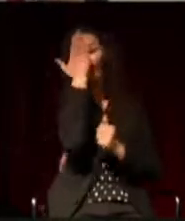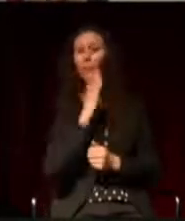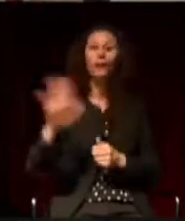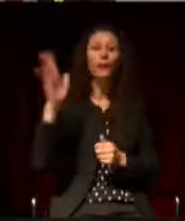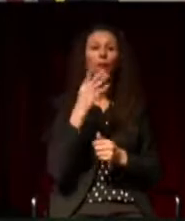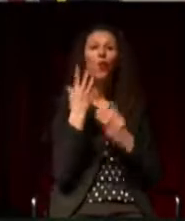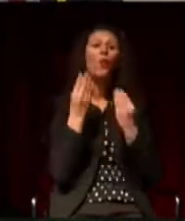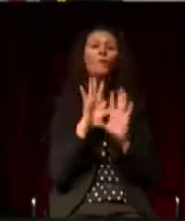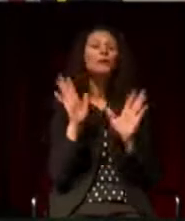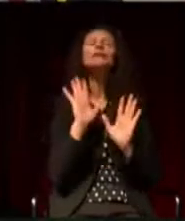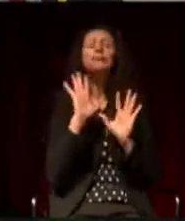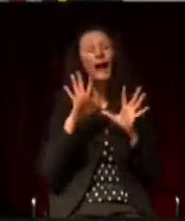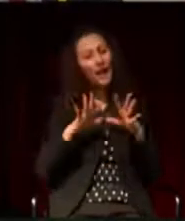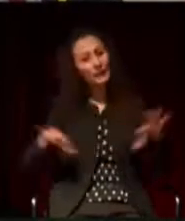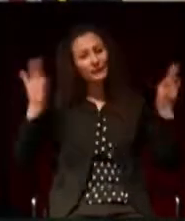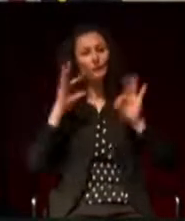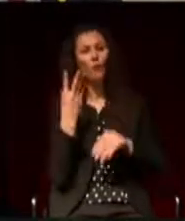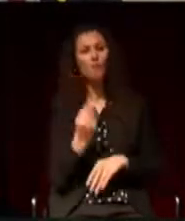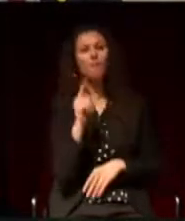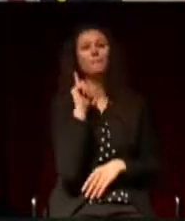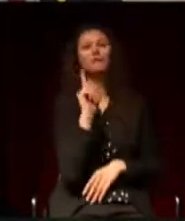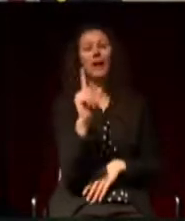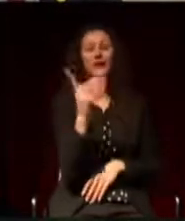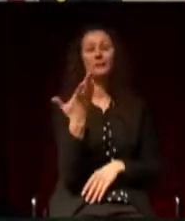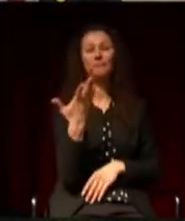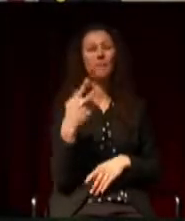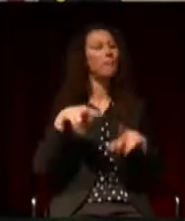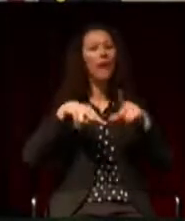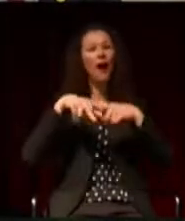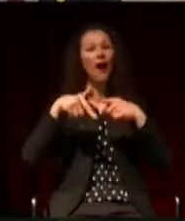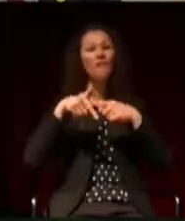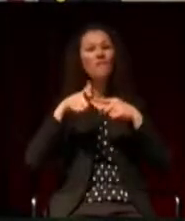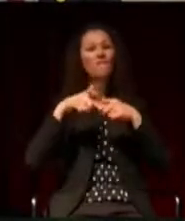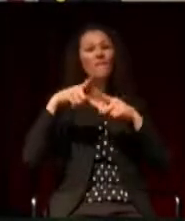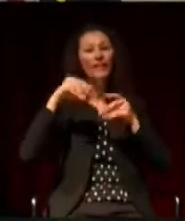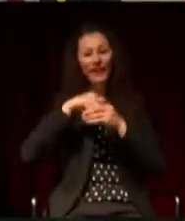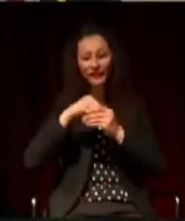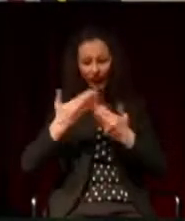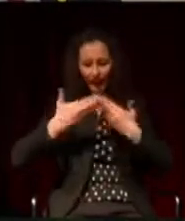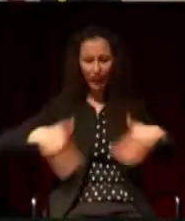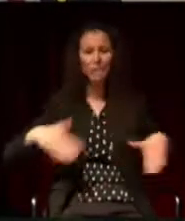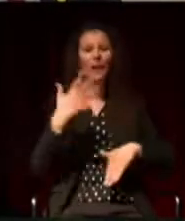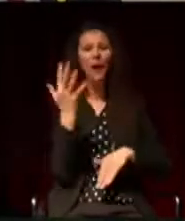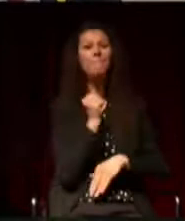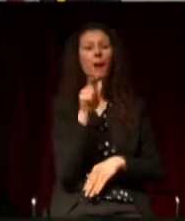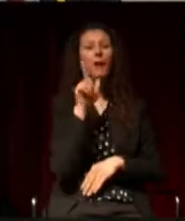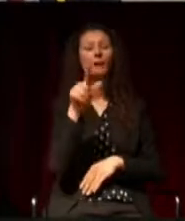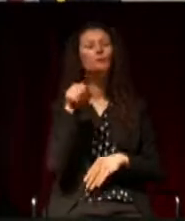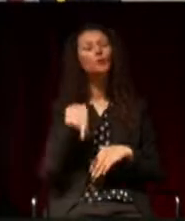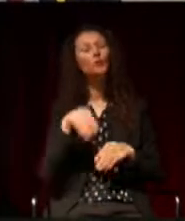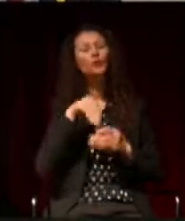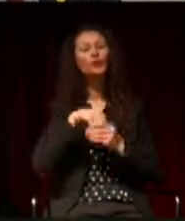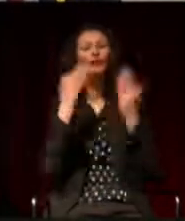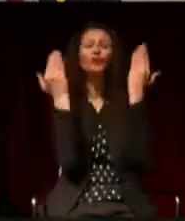Ama afetlere hazırlıklı olmamız gerekiyor. Tedbir almamız gerekiyor. Onun için